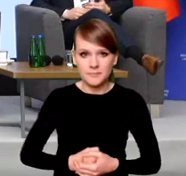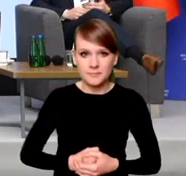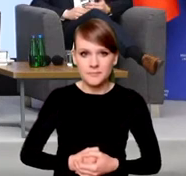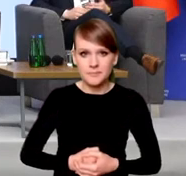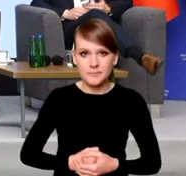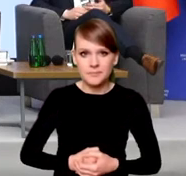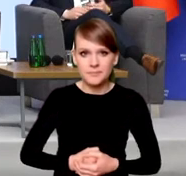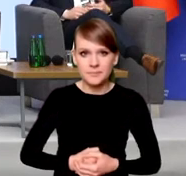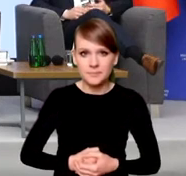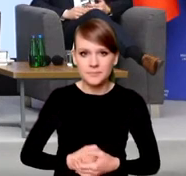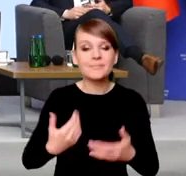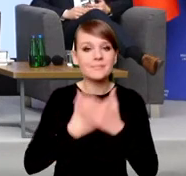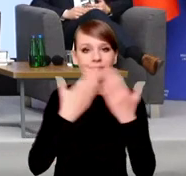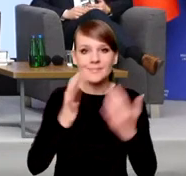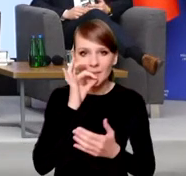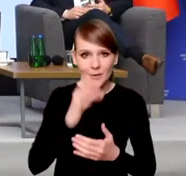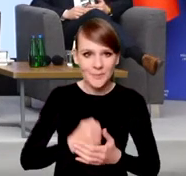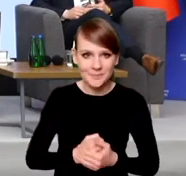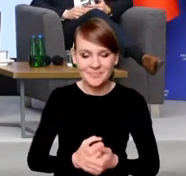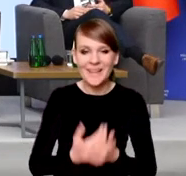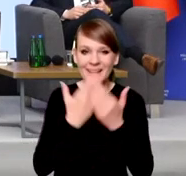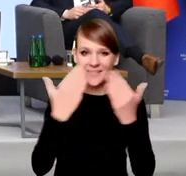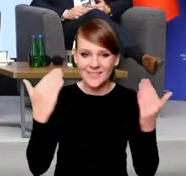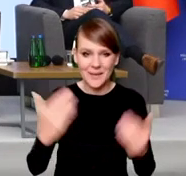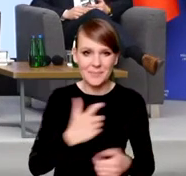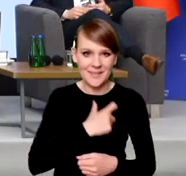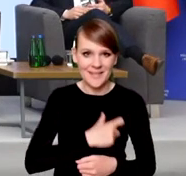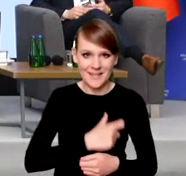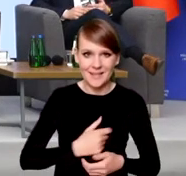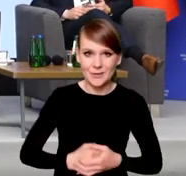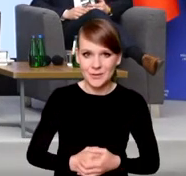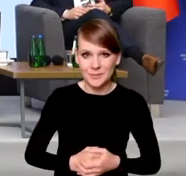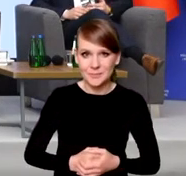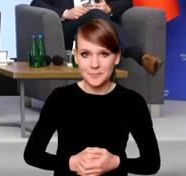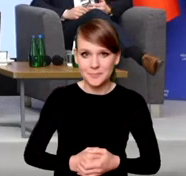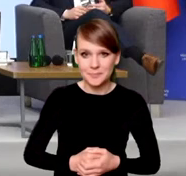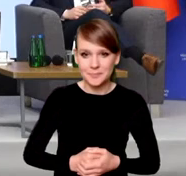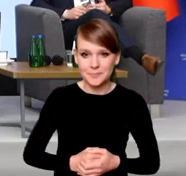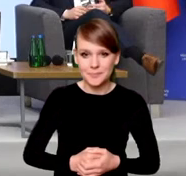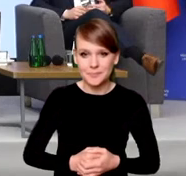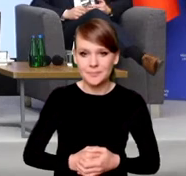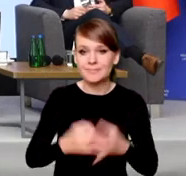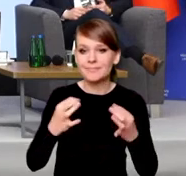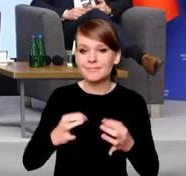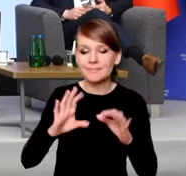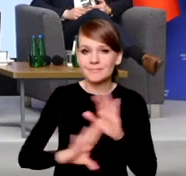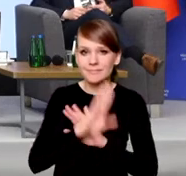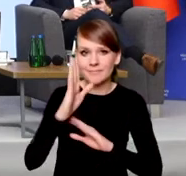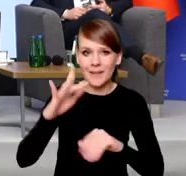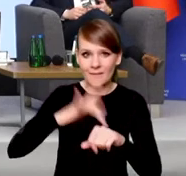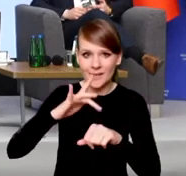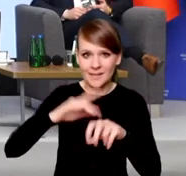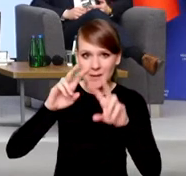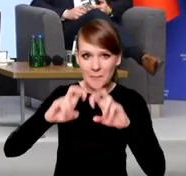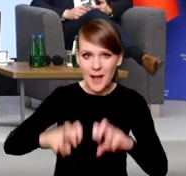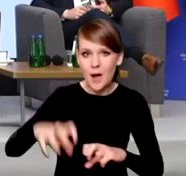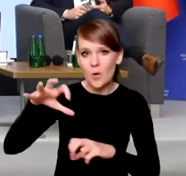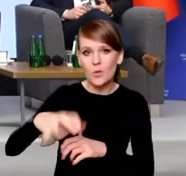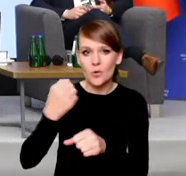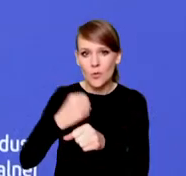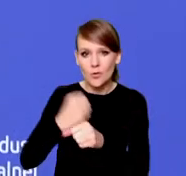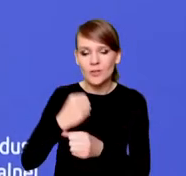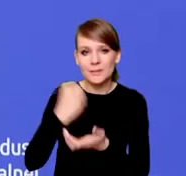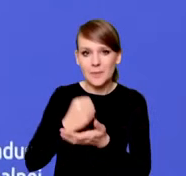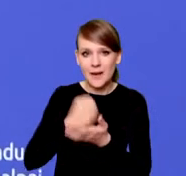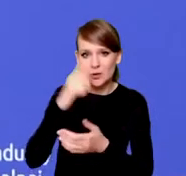Dzień dobry, witam Państwa bardzo serdecznie. Proszę Państwa, ja mam przyjemność przedstawić wyniki badań Grupy Roboczej do spraw społecznej